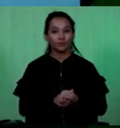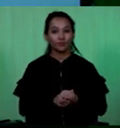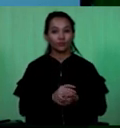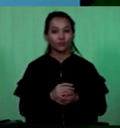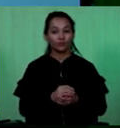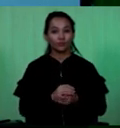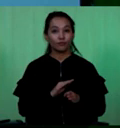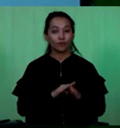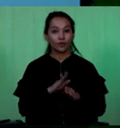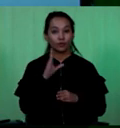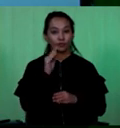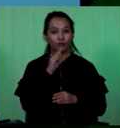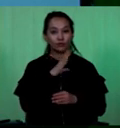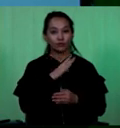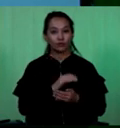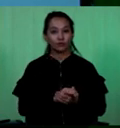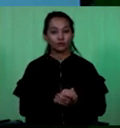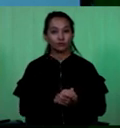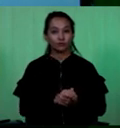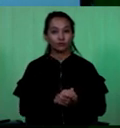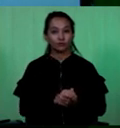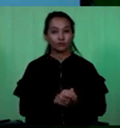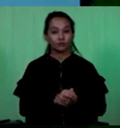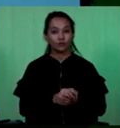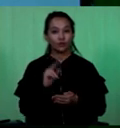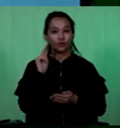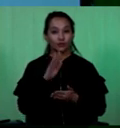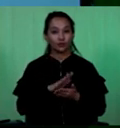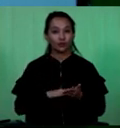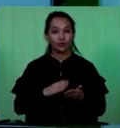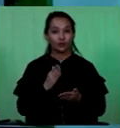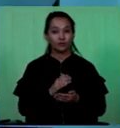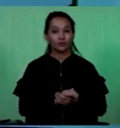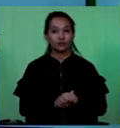Bajarishga ulgurdingizmi? Unday bo'lsa, darsimizni davom ettiramiz.